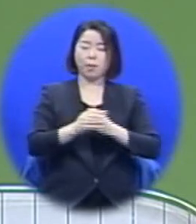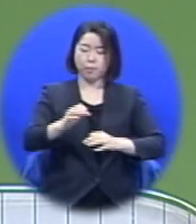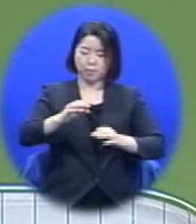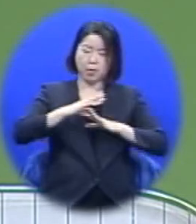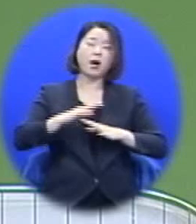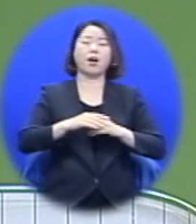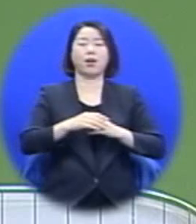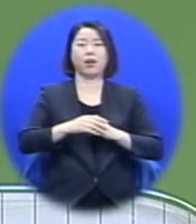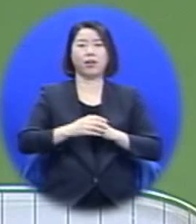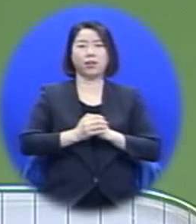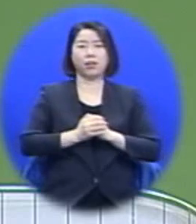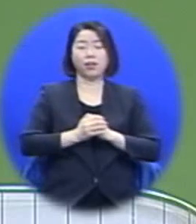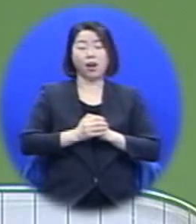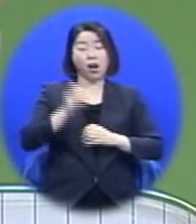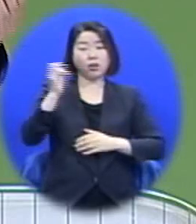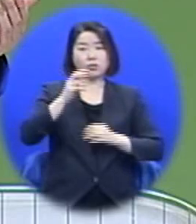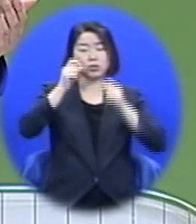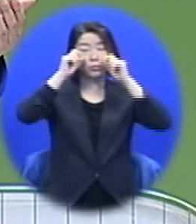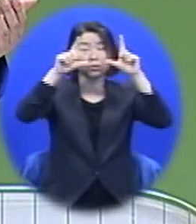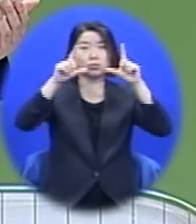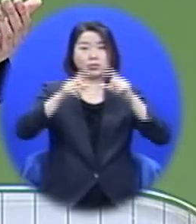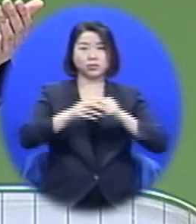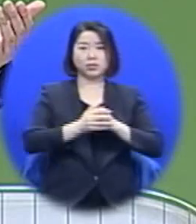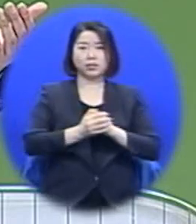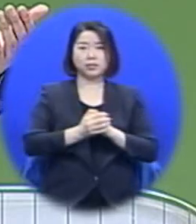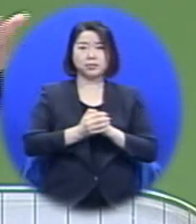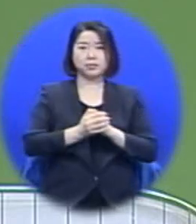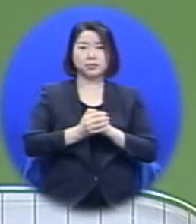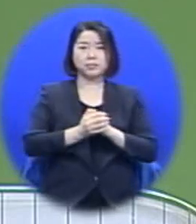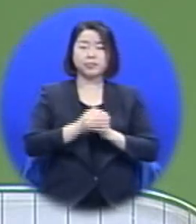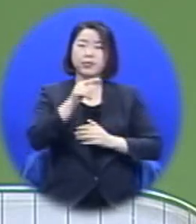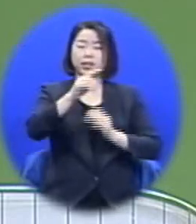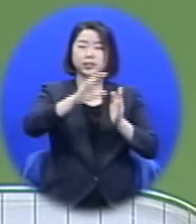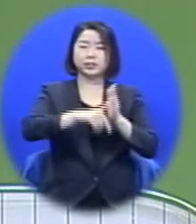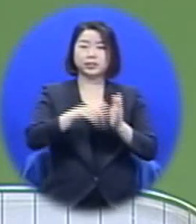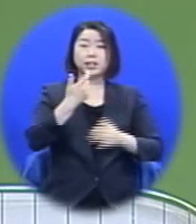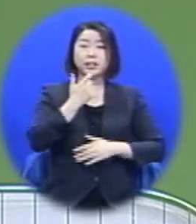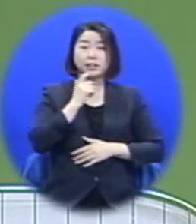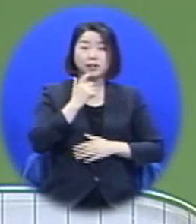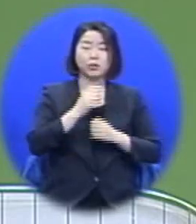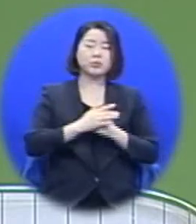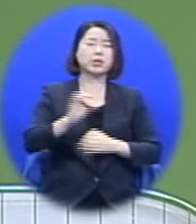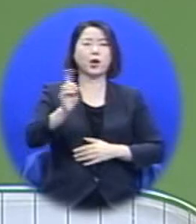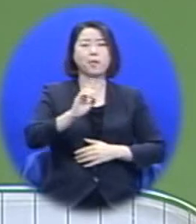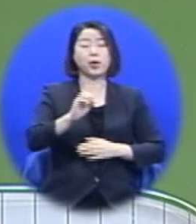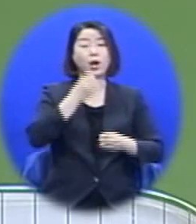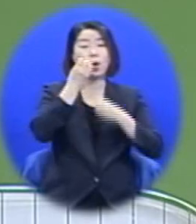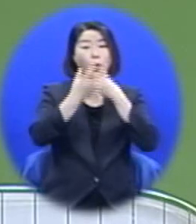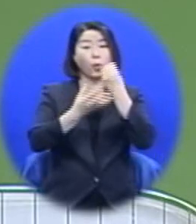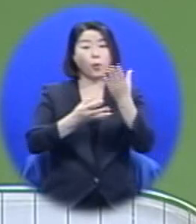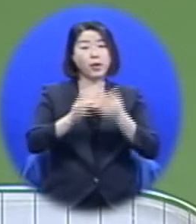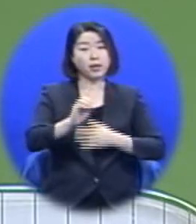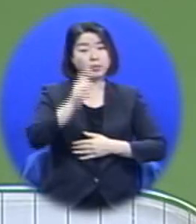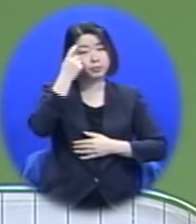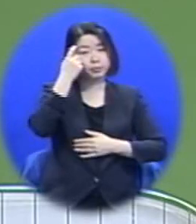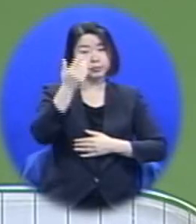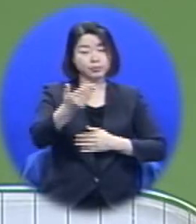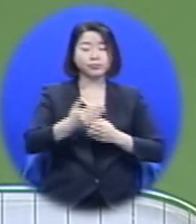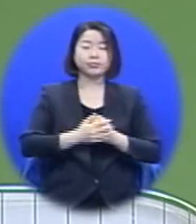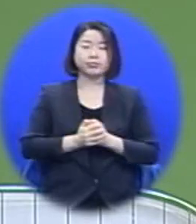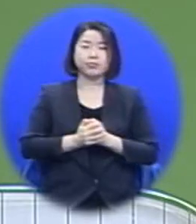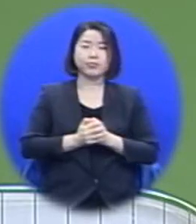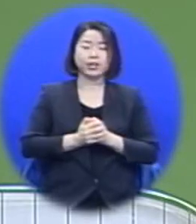놀랐습니다 그리고 깼습니다 그때야 겁이 뭐라고 고백 했는 줄 아십니까